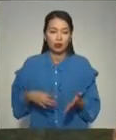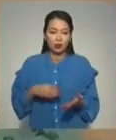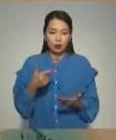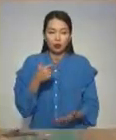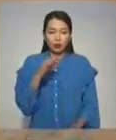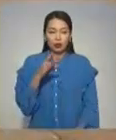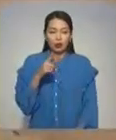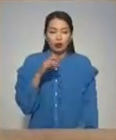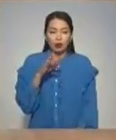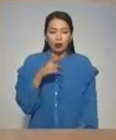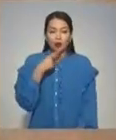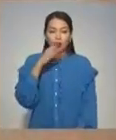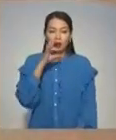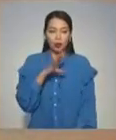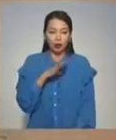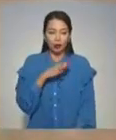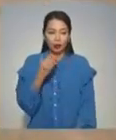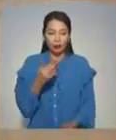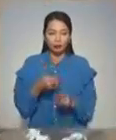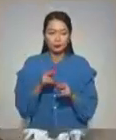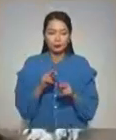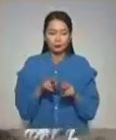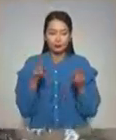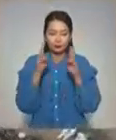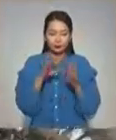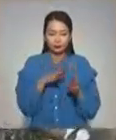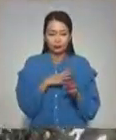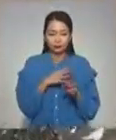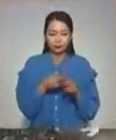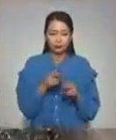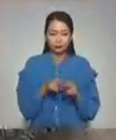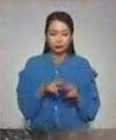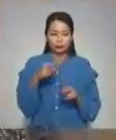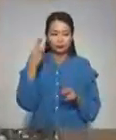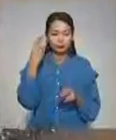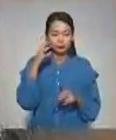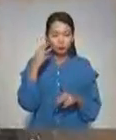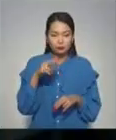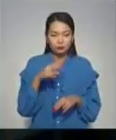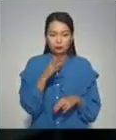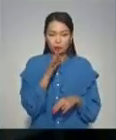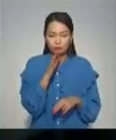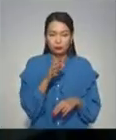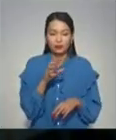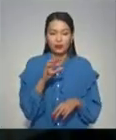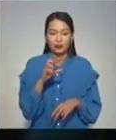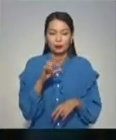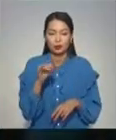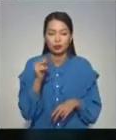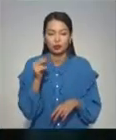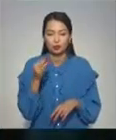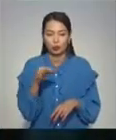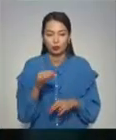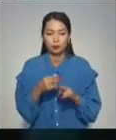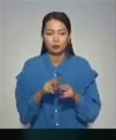гонконгские полицейские прочесывают свалку, чтобы найти голову 28-летней модели и светской львицы Эбби Чой. Все остальные